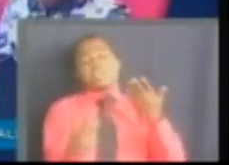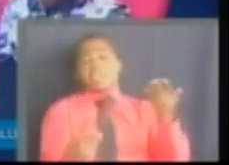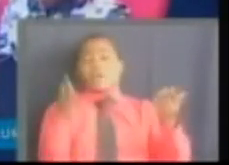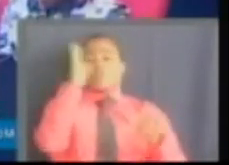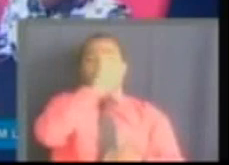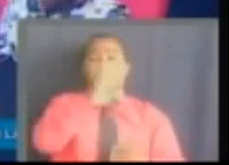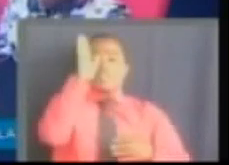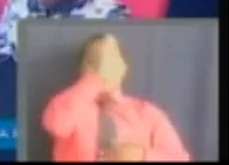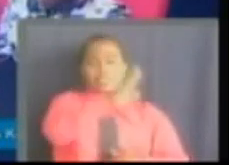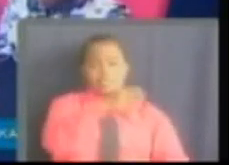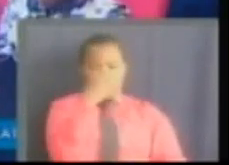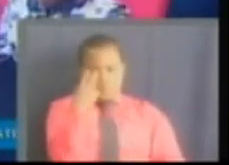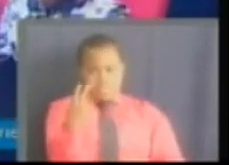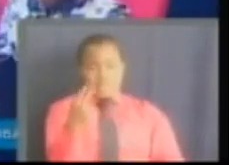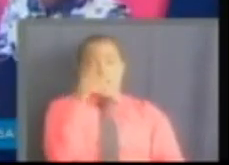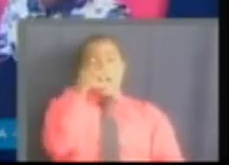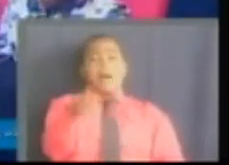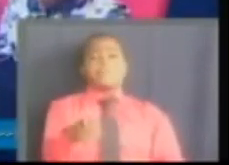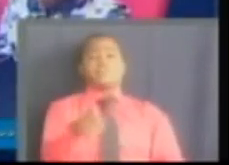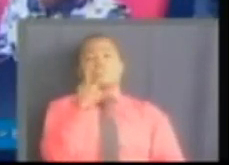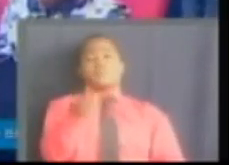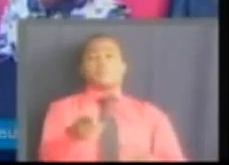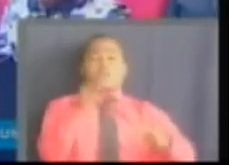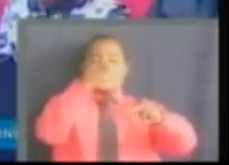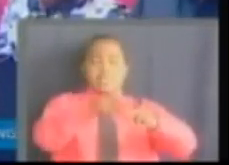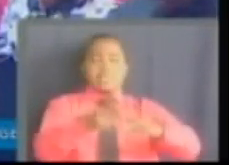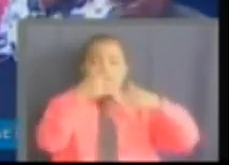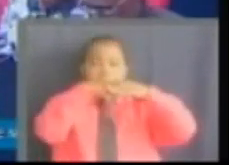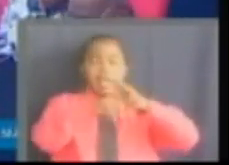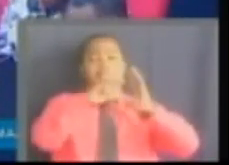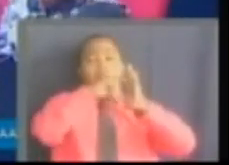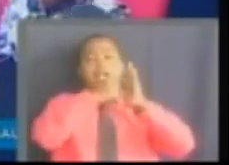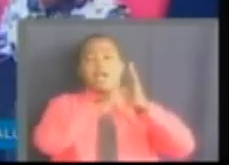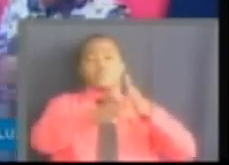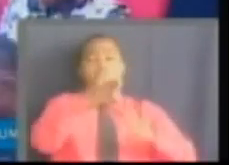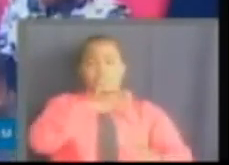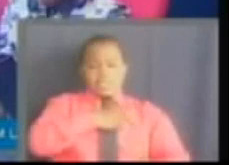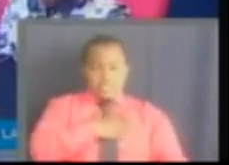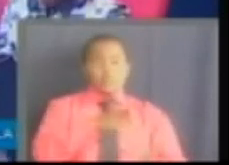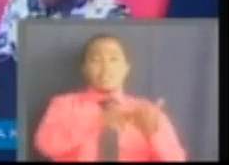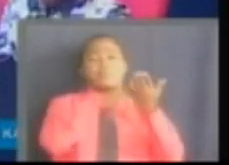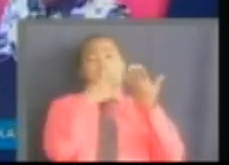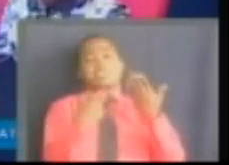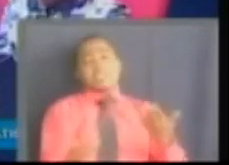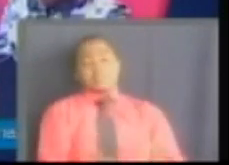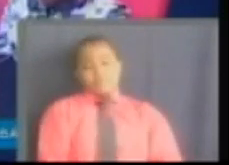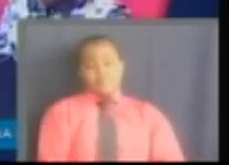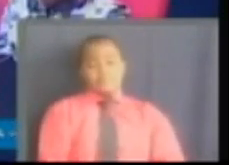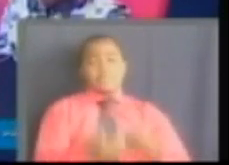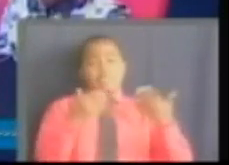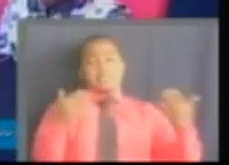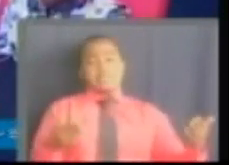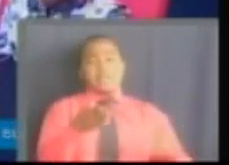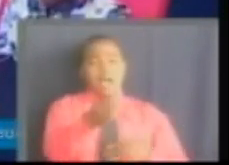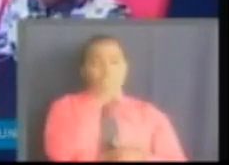ambazo zimekuwa stated kwenye kanuni zetu, imeshindikana. Kwa sasa hapa unaposema kwamba